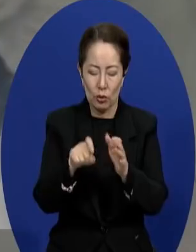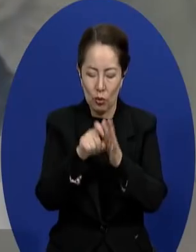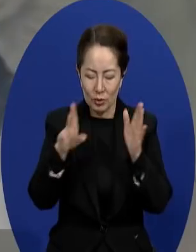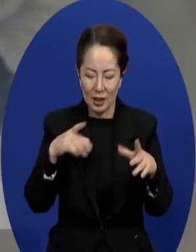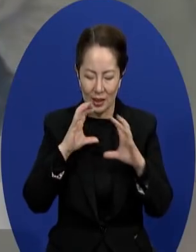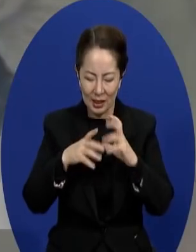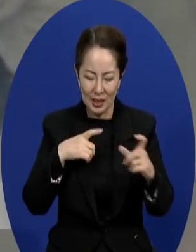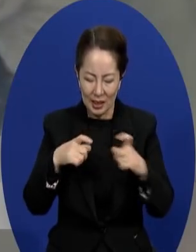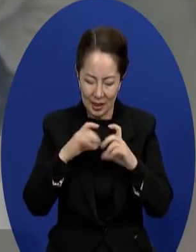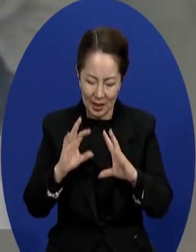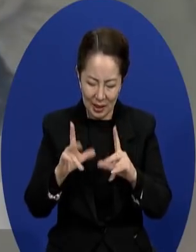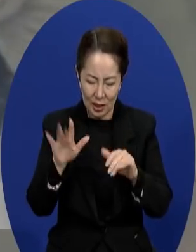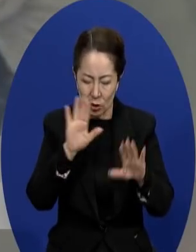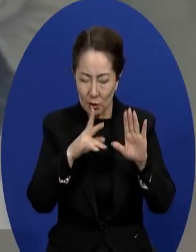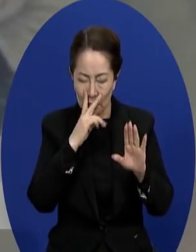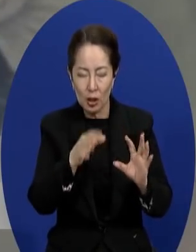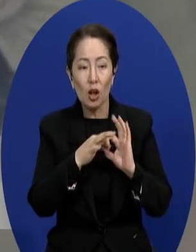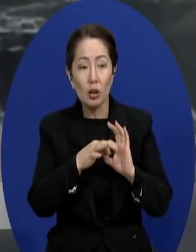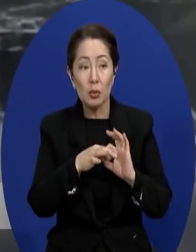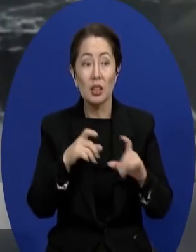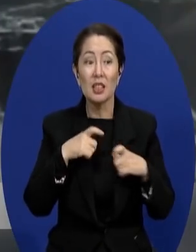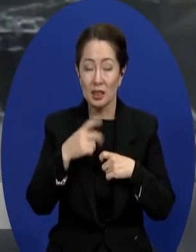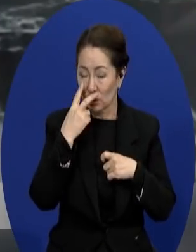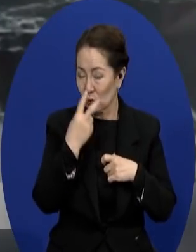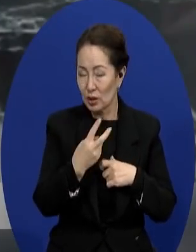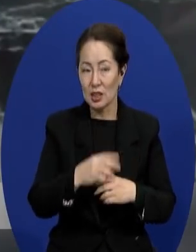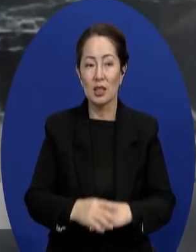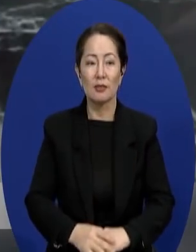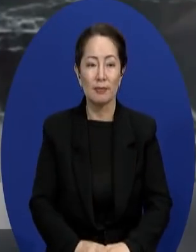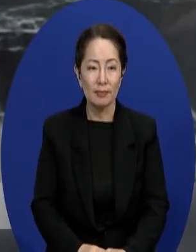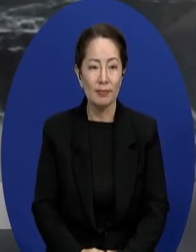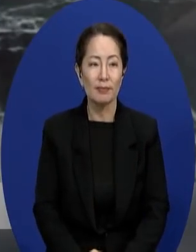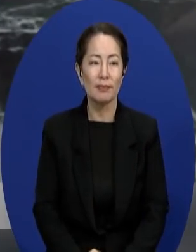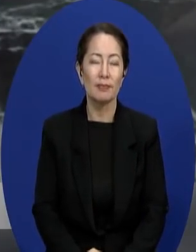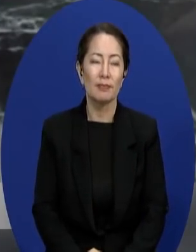сэргэлтийн одоо төлөв байдал ихэх хамаарна гэж эдийн засагчид үзэж байна.